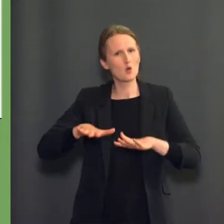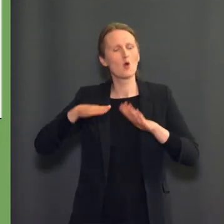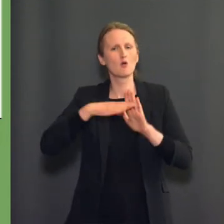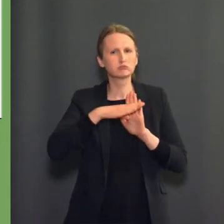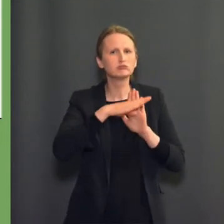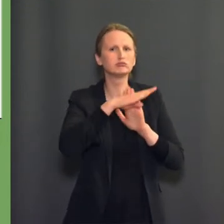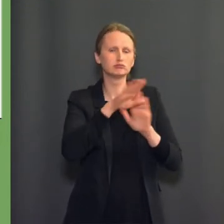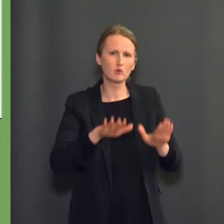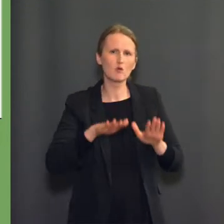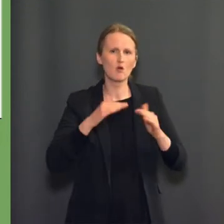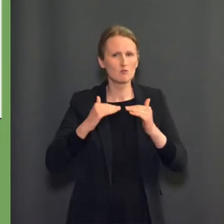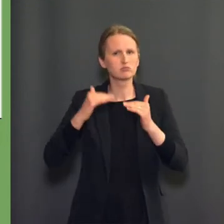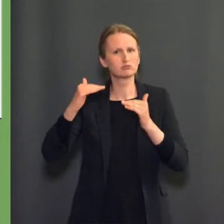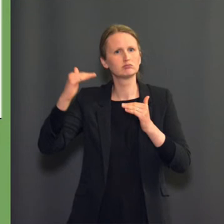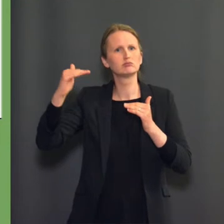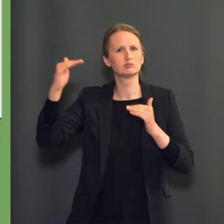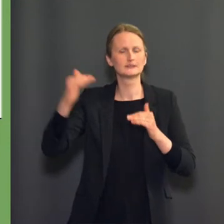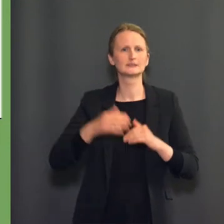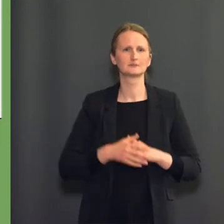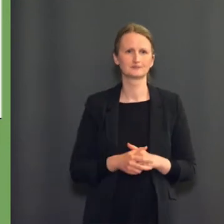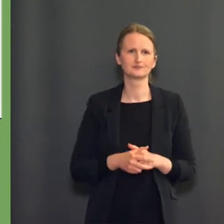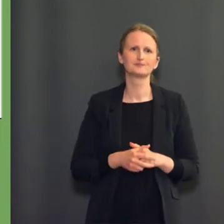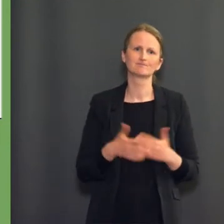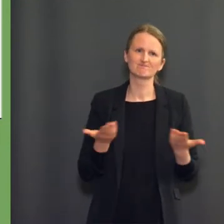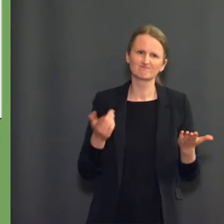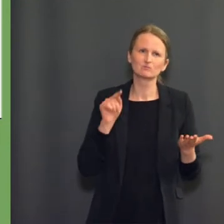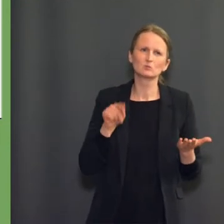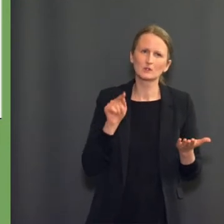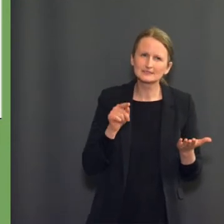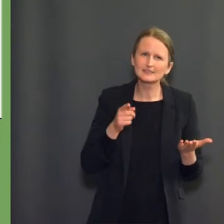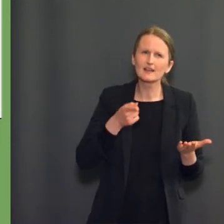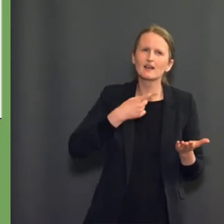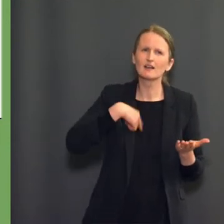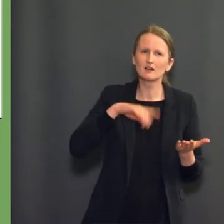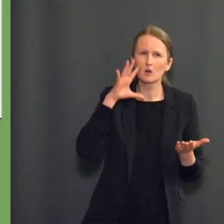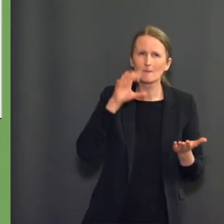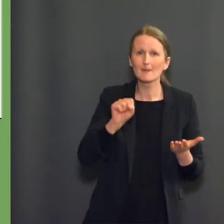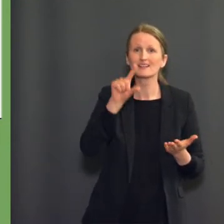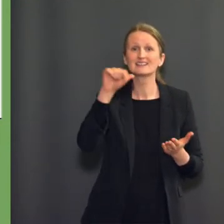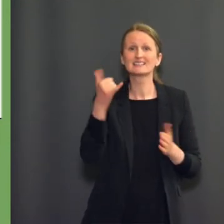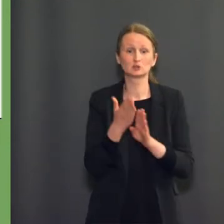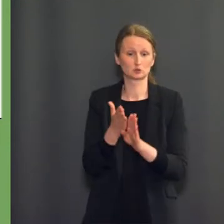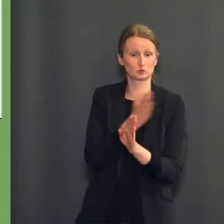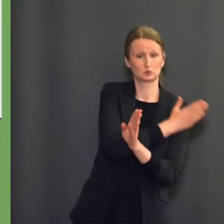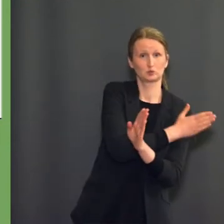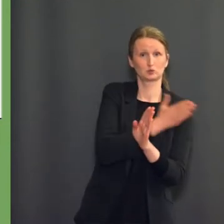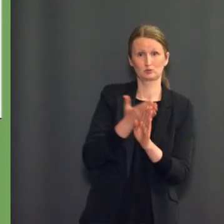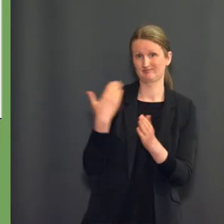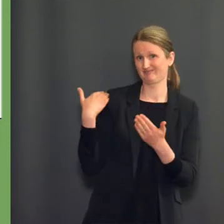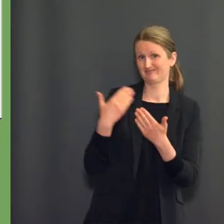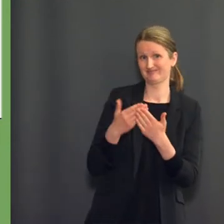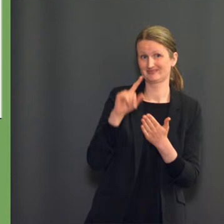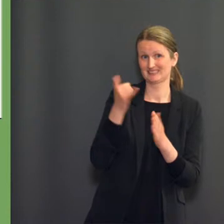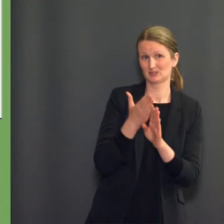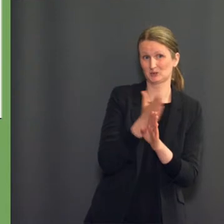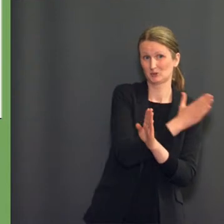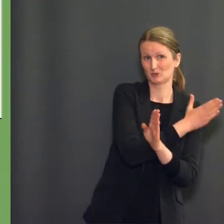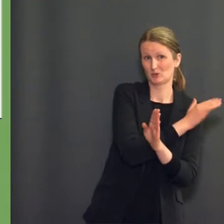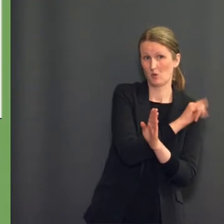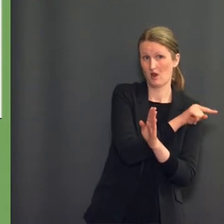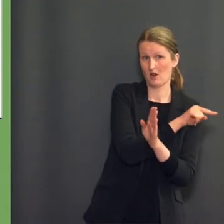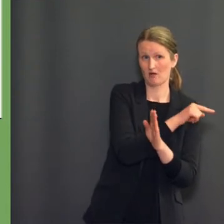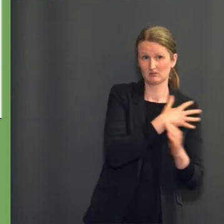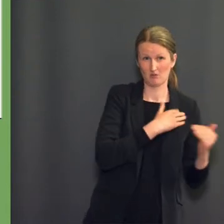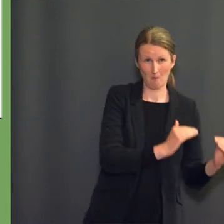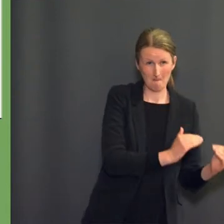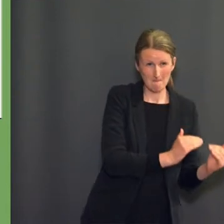C'est ainsi qu'il y a plus ou moins 10 jours, nous avions encore des augmentations de 20